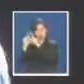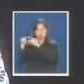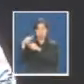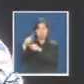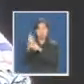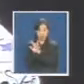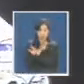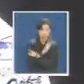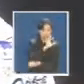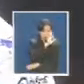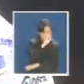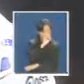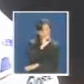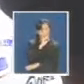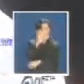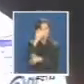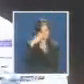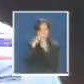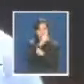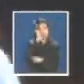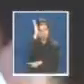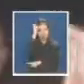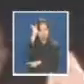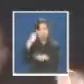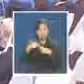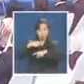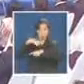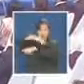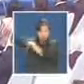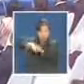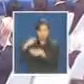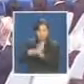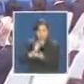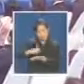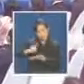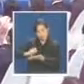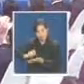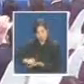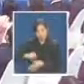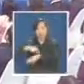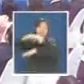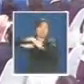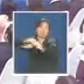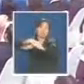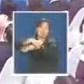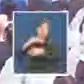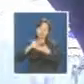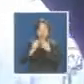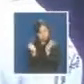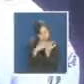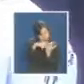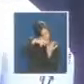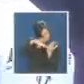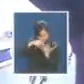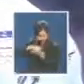ไปเซ็นตอนเย็นเป็นหลักนะครับเพราะว่ามันไม่ต้องเจอผู้คนแล้วก็ทำงานเอกสารจนกระทั่งนอนนั่นแหละครับผ